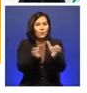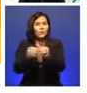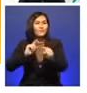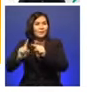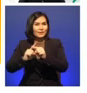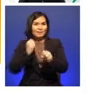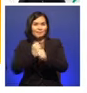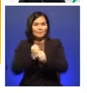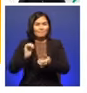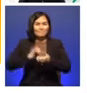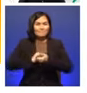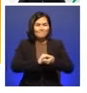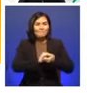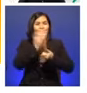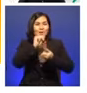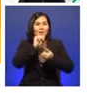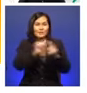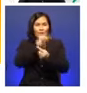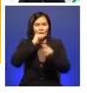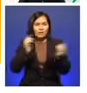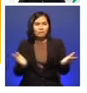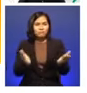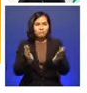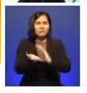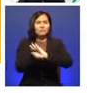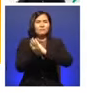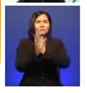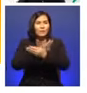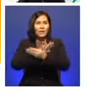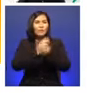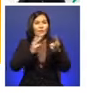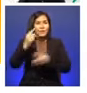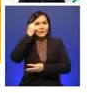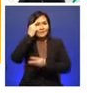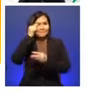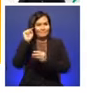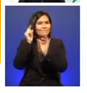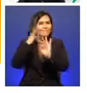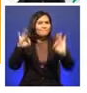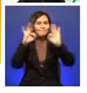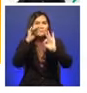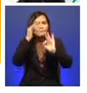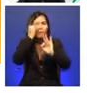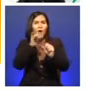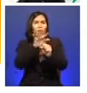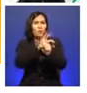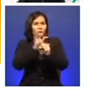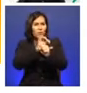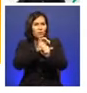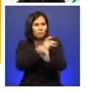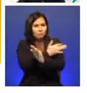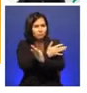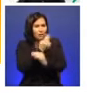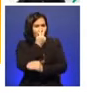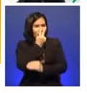เคลื่อนผลักดันนะฮะสังคมดำให้เกิดการเปลี่ยนแปลง mindset สำคัญนะครับเพราะคิดว่าในสถานการณ์โควิดเราคงเห็นชัดแล้วนะครับว่